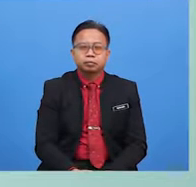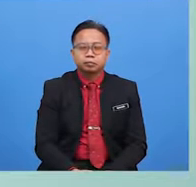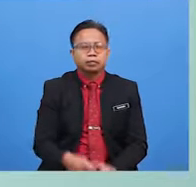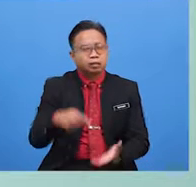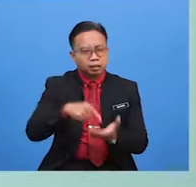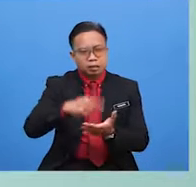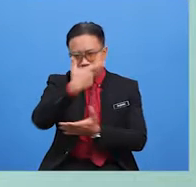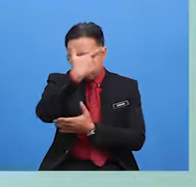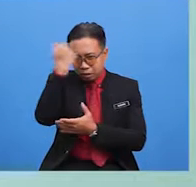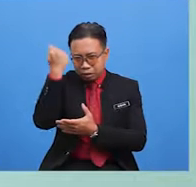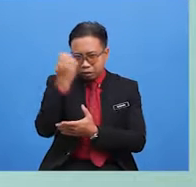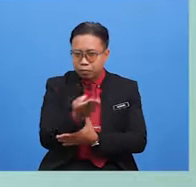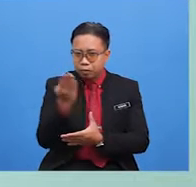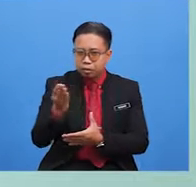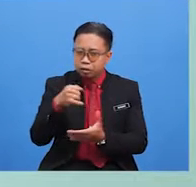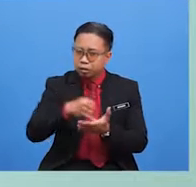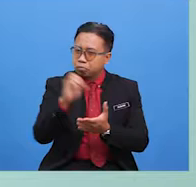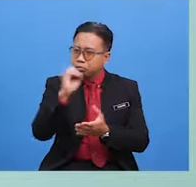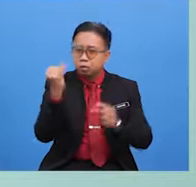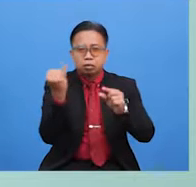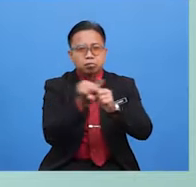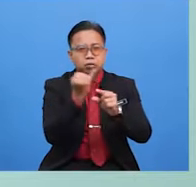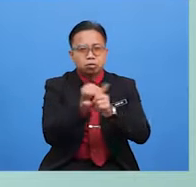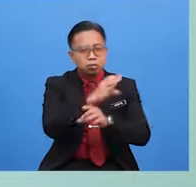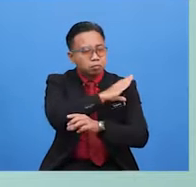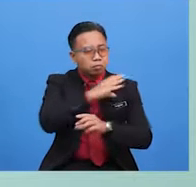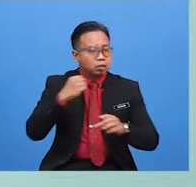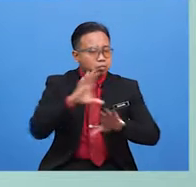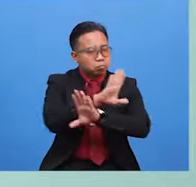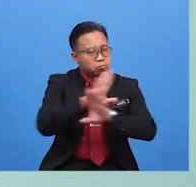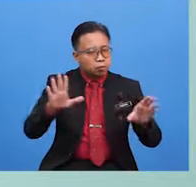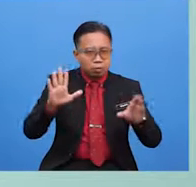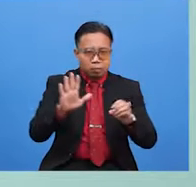Ini kerana benda-benda ini tidak mempunyai cisim dan tidak memenuhi luang.